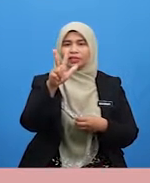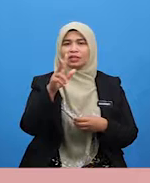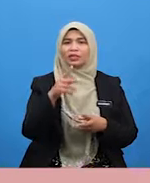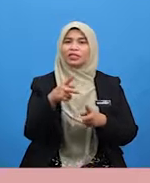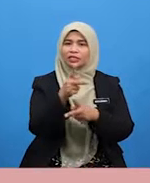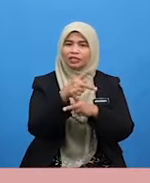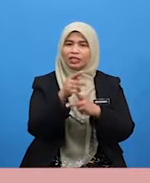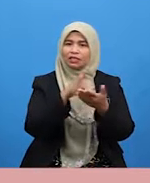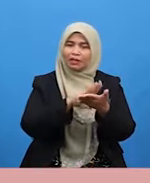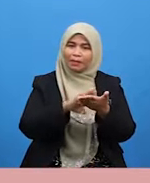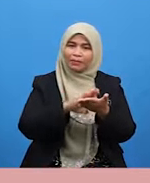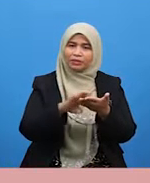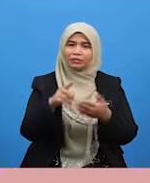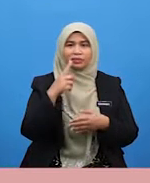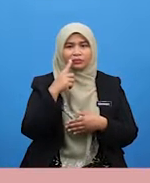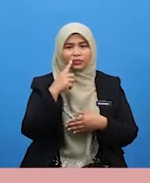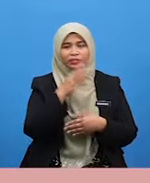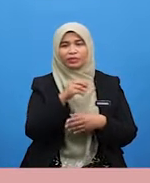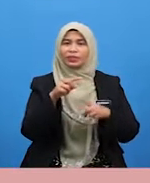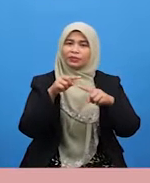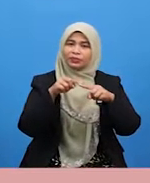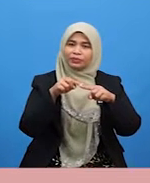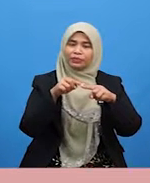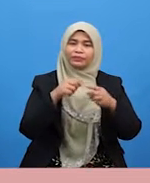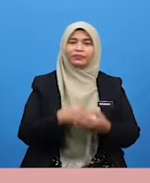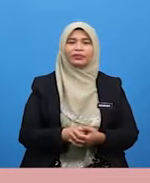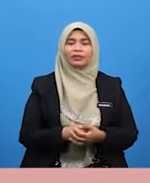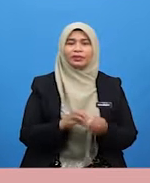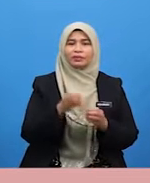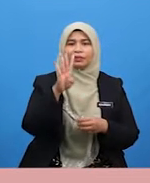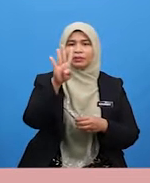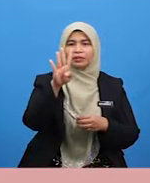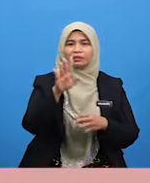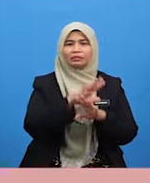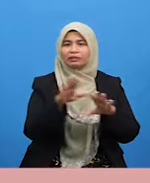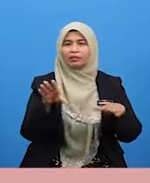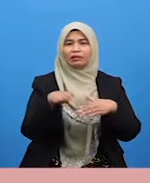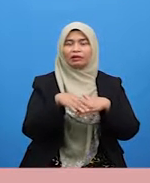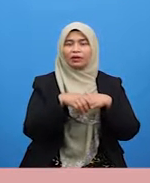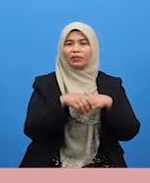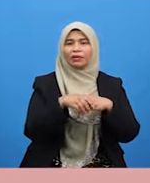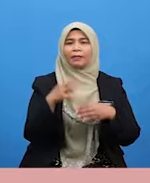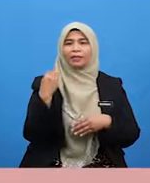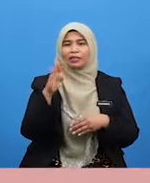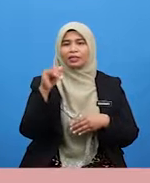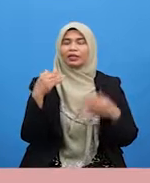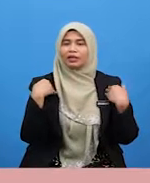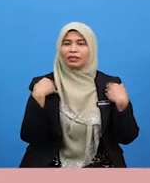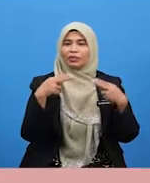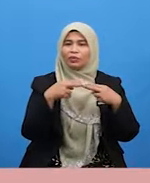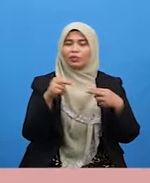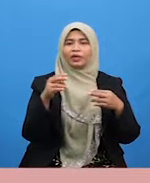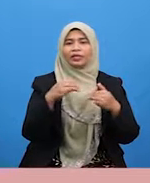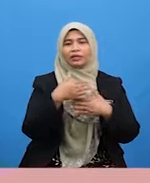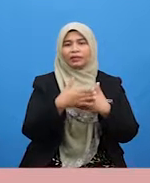menjaga kebersihan mulut dan kuku. Keempat, tidak mengahwini mereka yang ada pertalian darah.